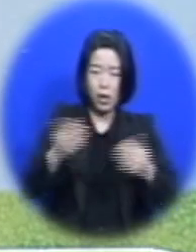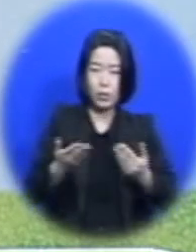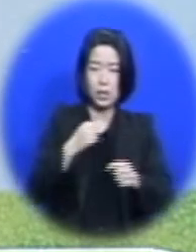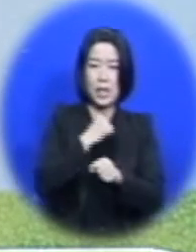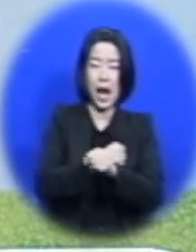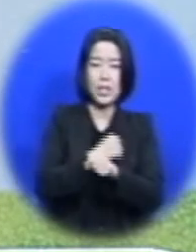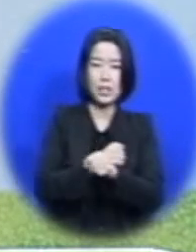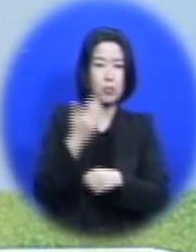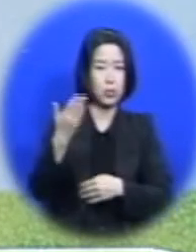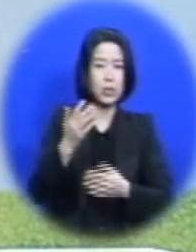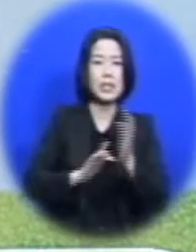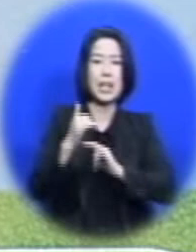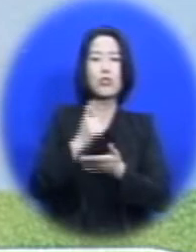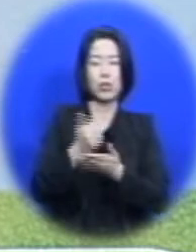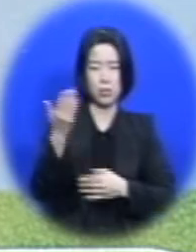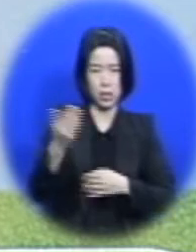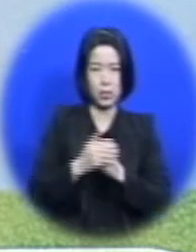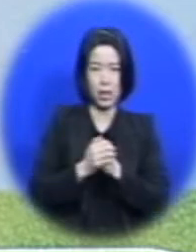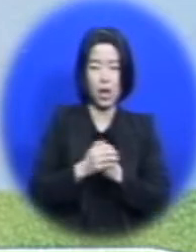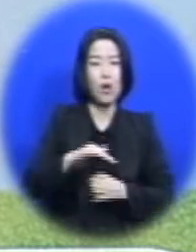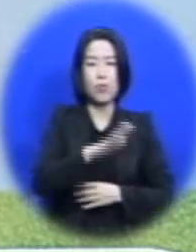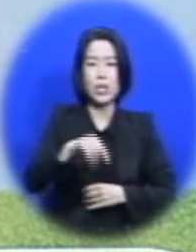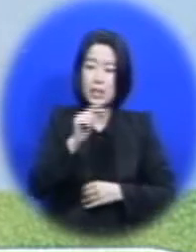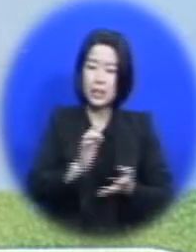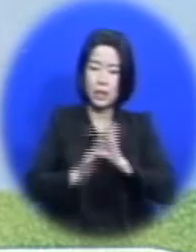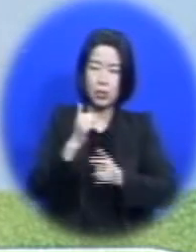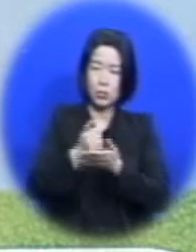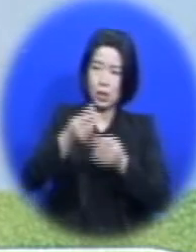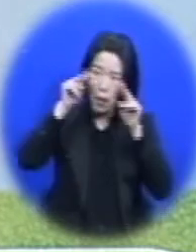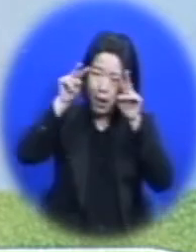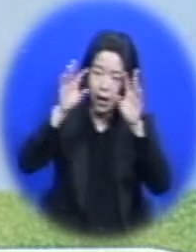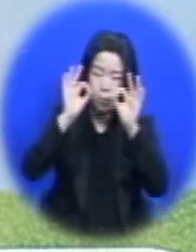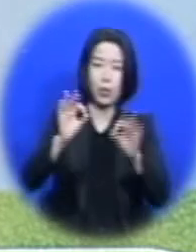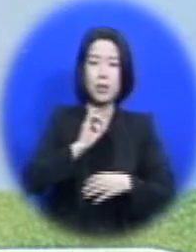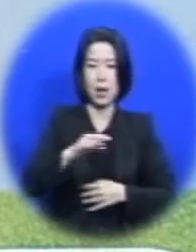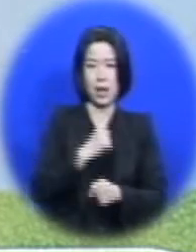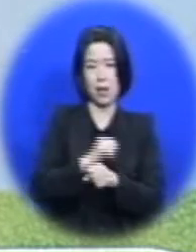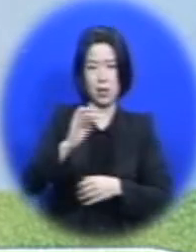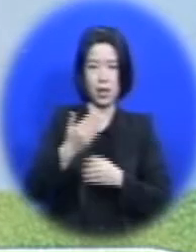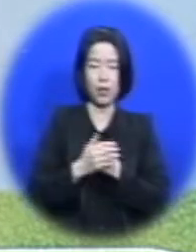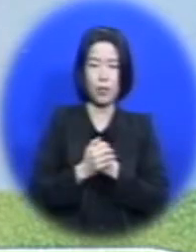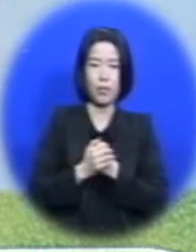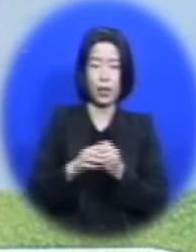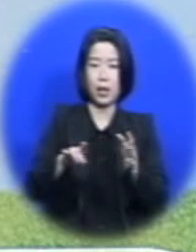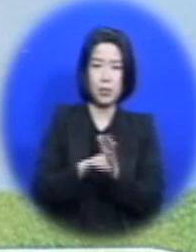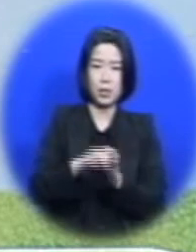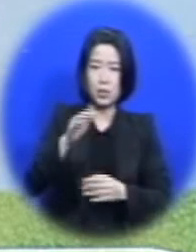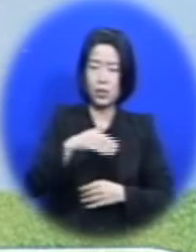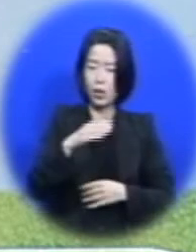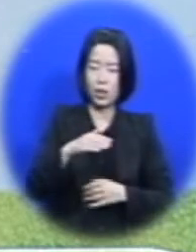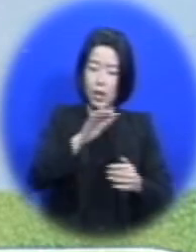예수님 그 분이세요 우리는 그 예수님을 바라 보기만 하면 되는 겁니다 믿음은 절대로